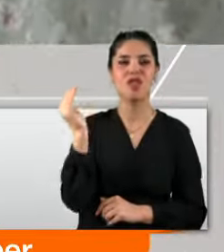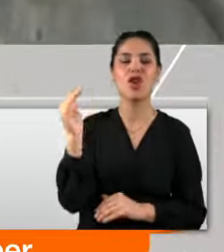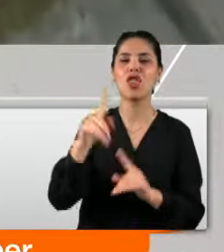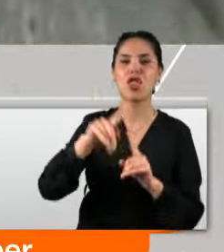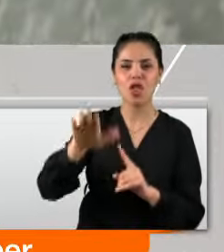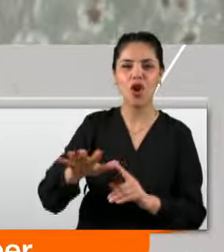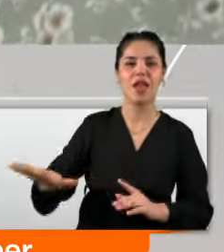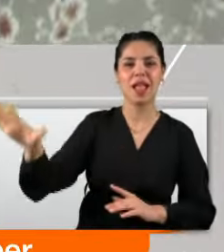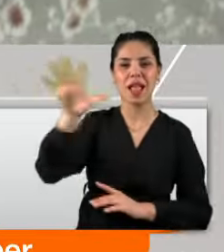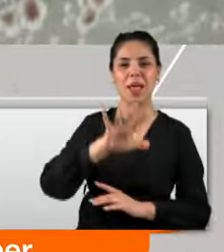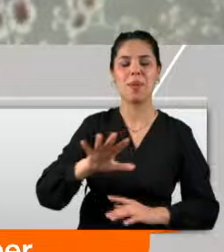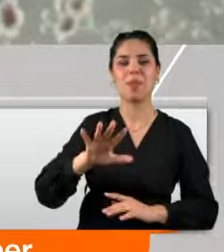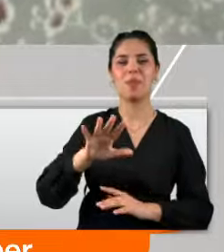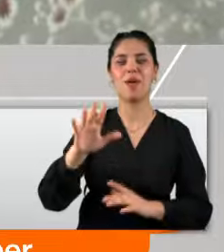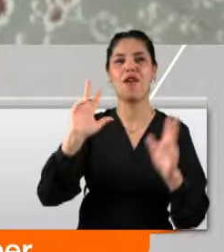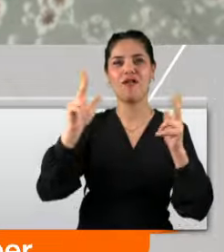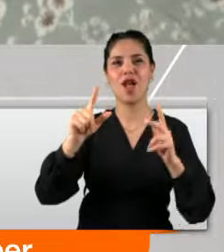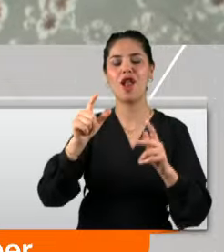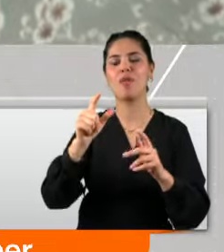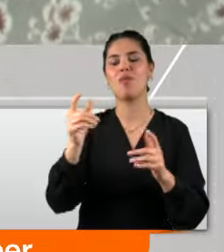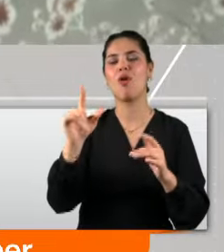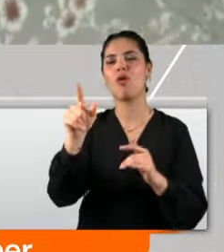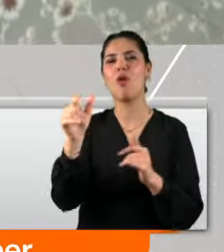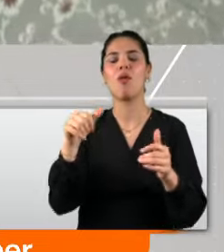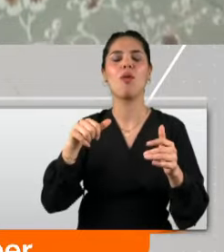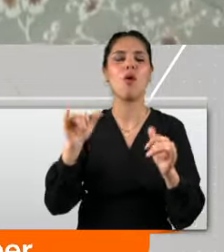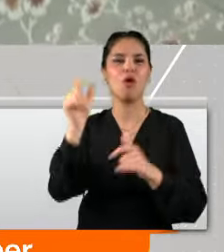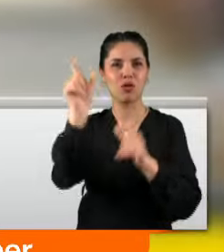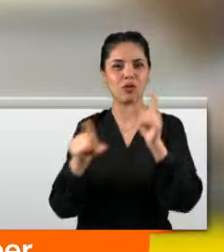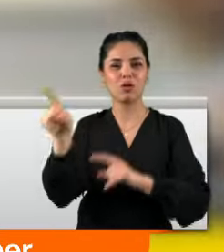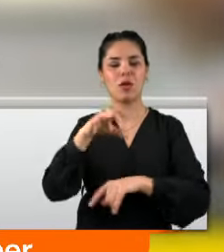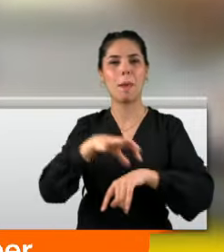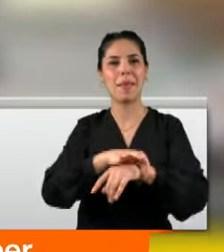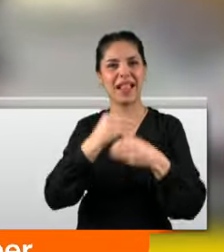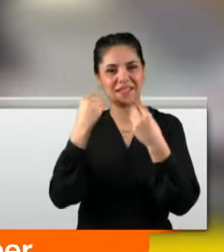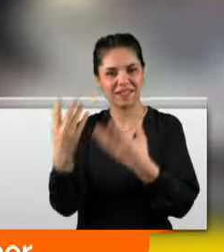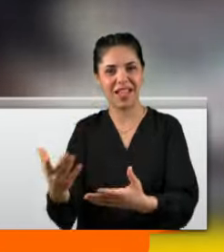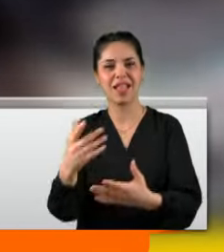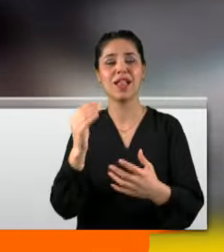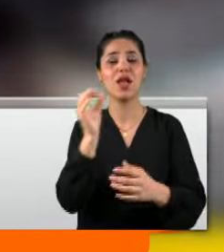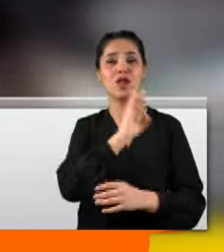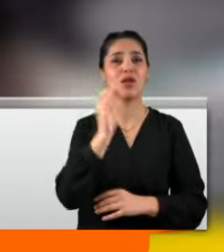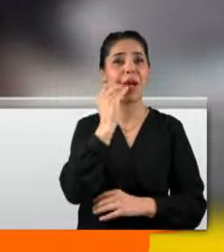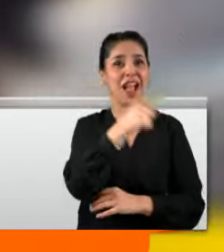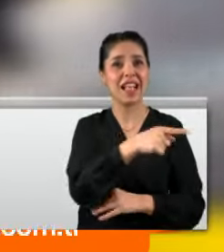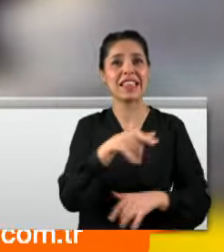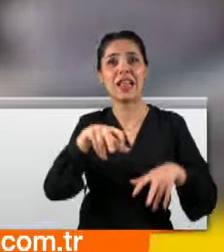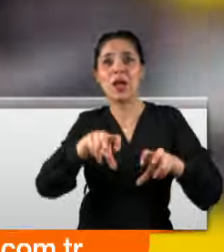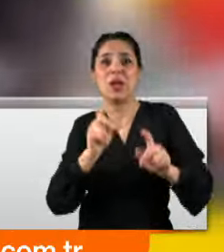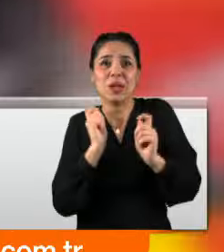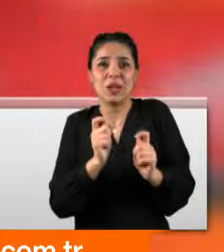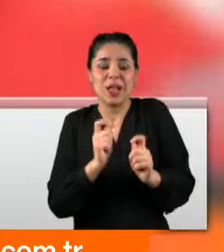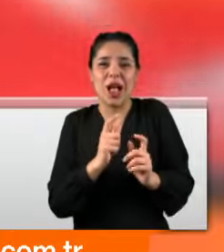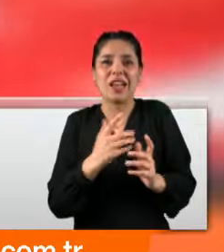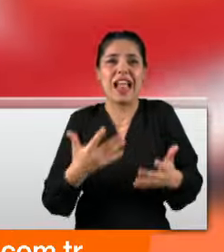voleybolculara uğur bilekliklerini taktırdı. Ardından da tribündeki yerini aldı. Süper anneanne hop oturup hop kalktı. Tezahüratlarıyla